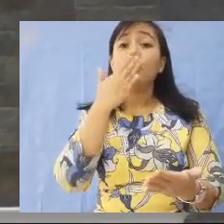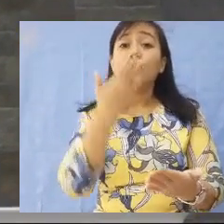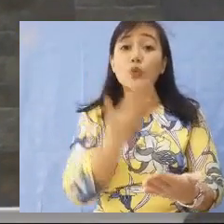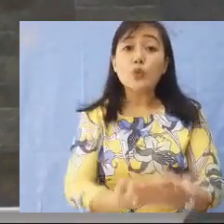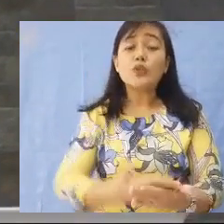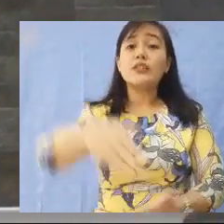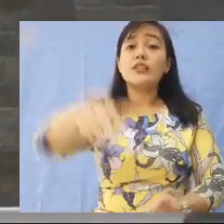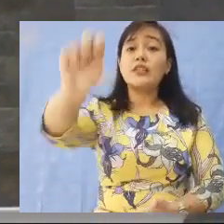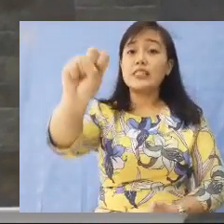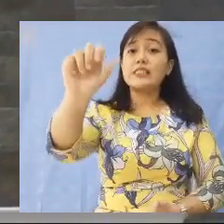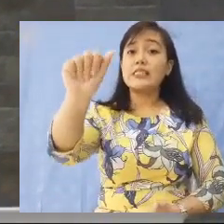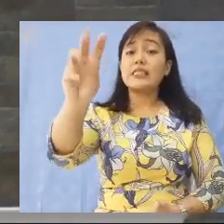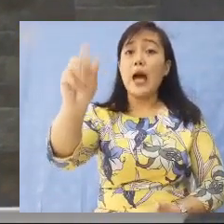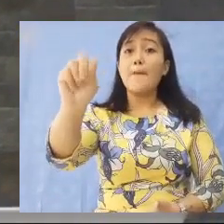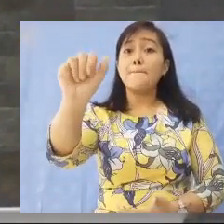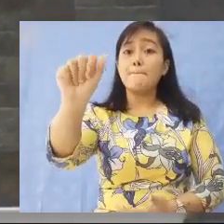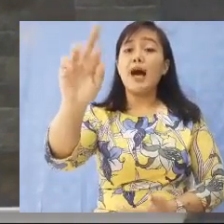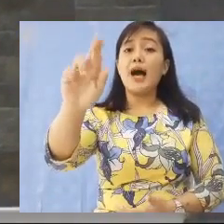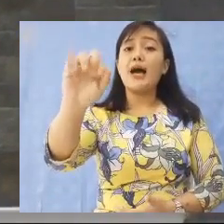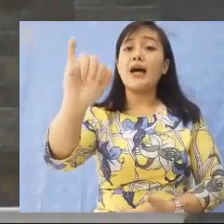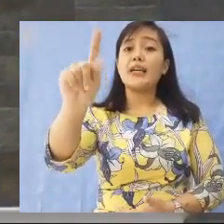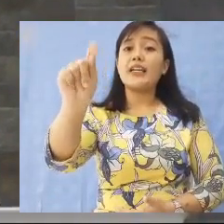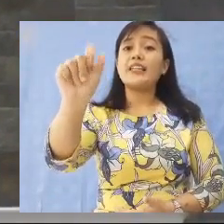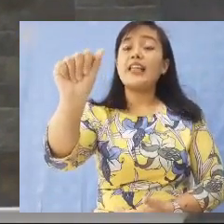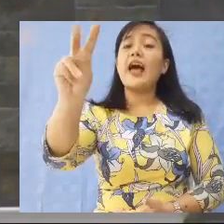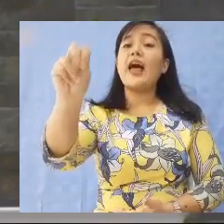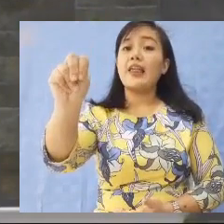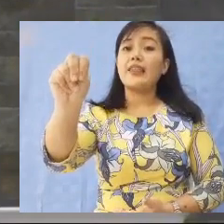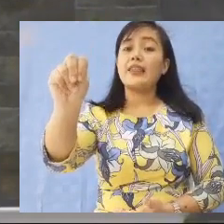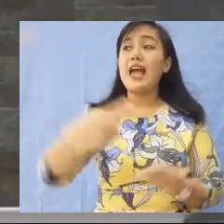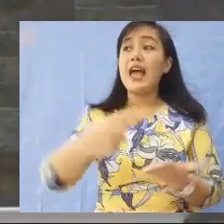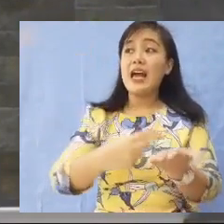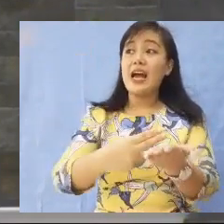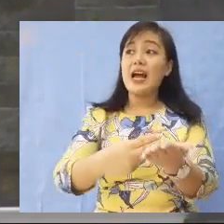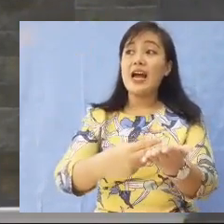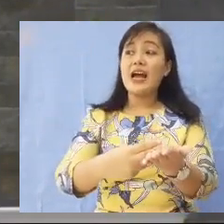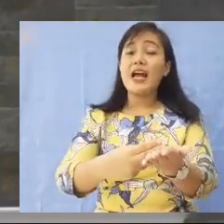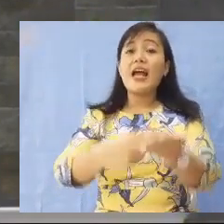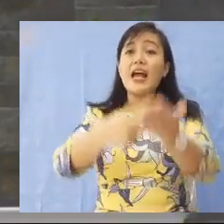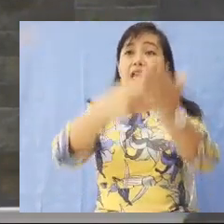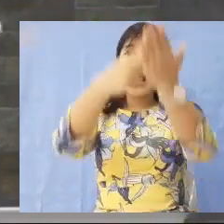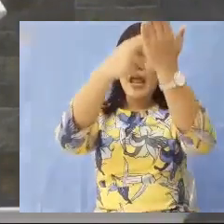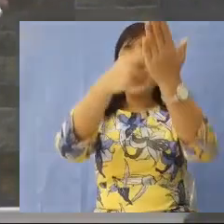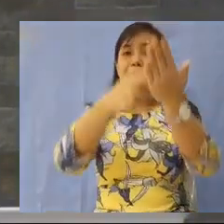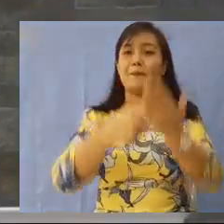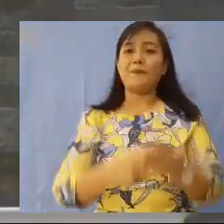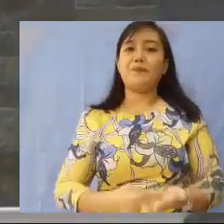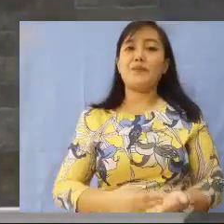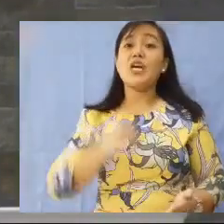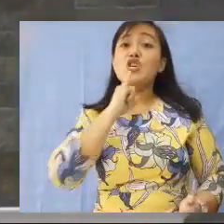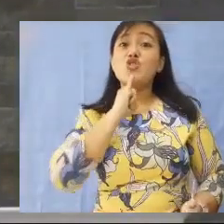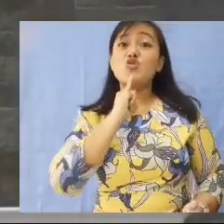Samaritano. Yung tao na kinamumuhian ng mga Hudyo, yun yung tao na tumulong doon sa Hudyo nung